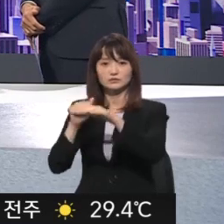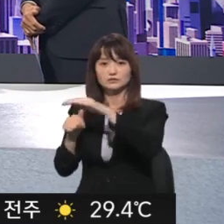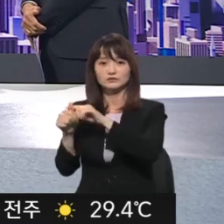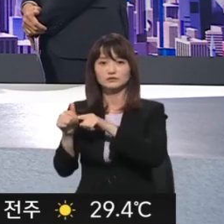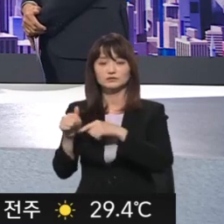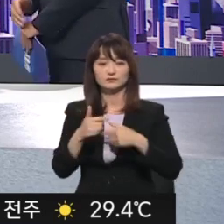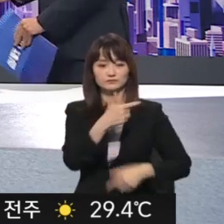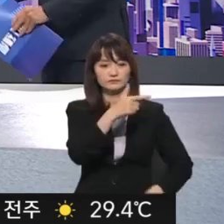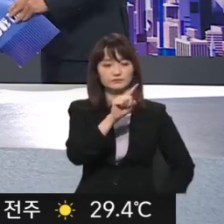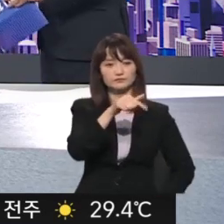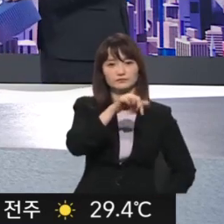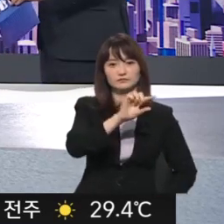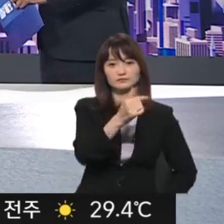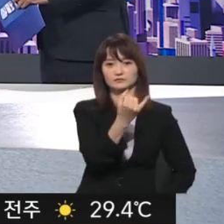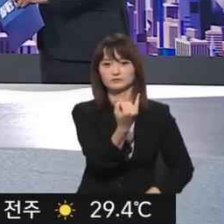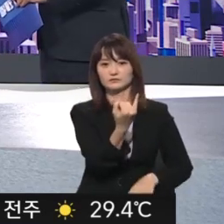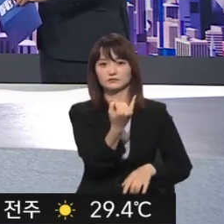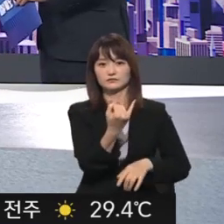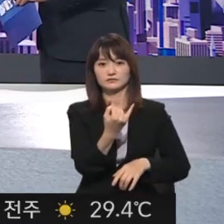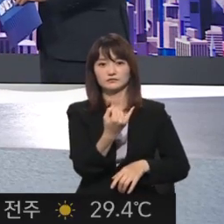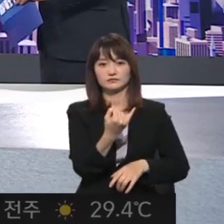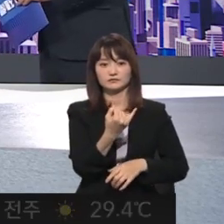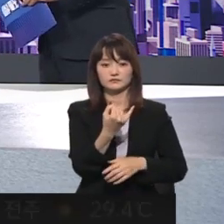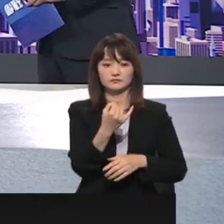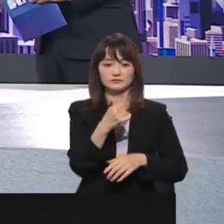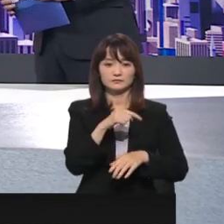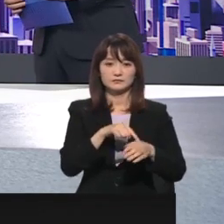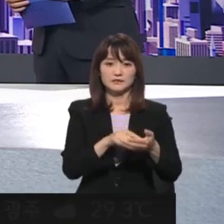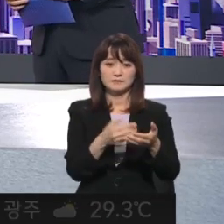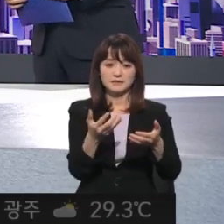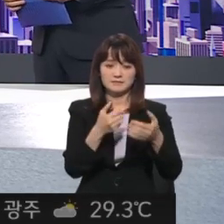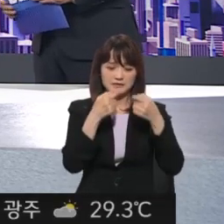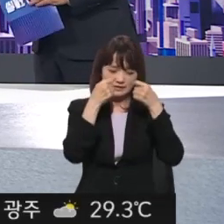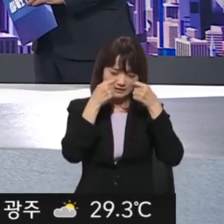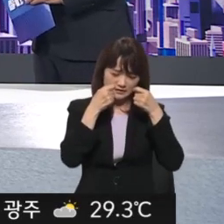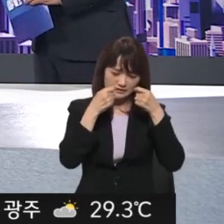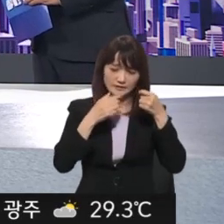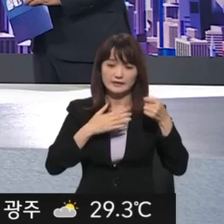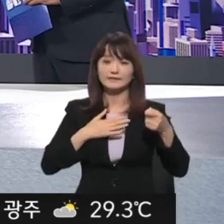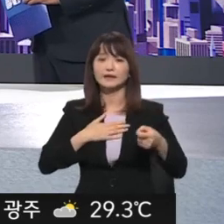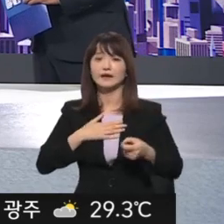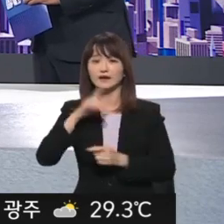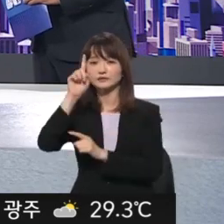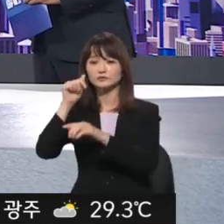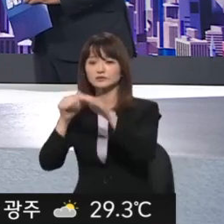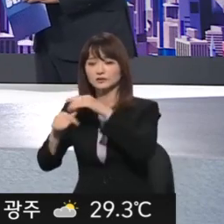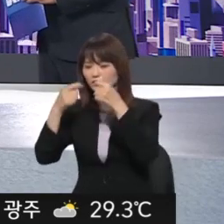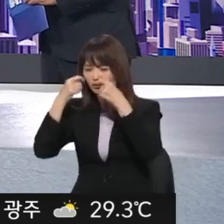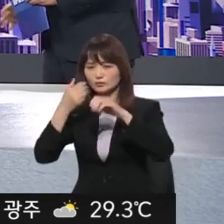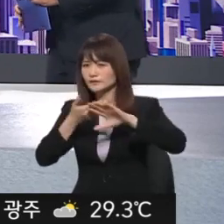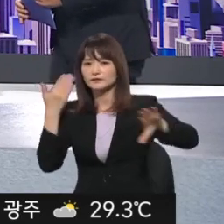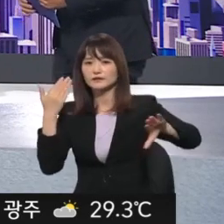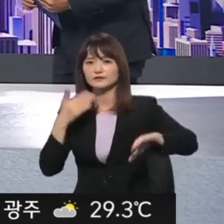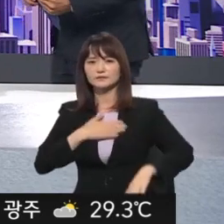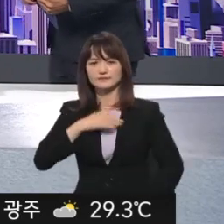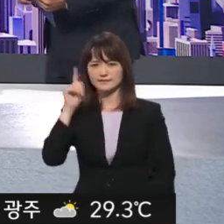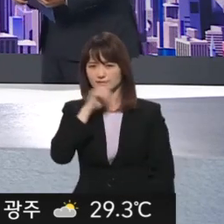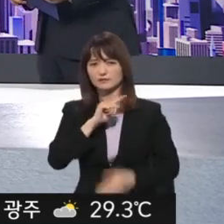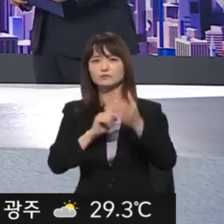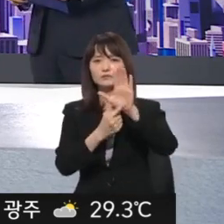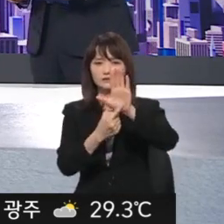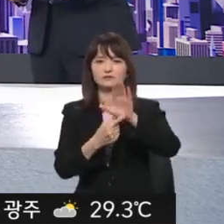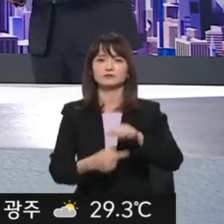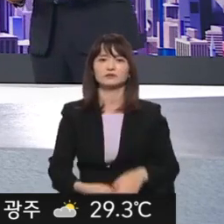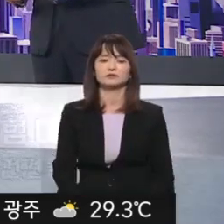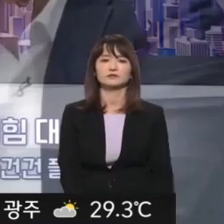나경원 전 의원은 서러워서 우리 거 겠지만 내 눈물과 다르다 상당히 불쾌함을 드러내 거든요 다 한번 들어보시죠